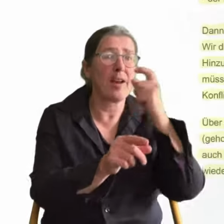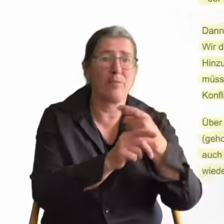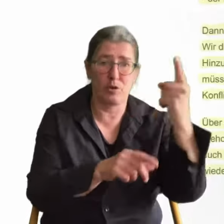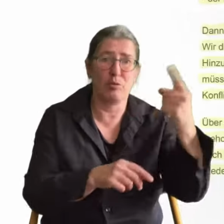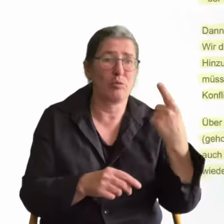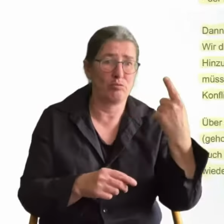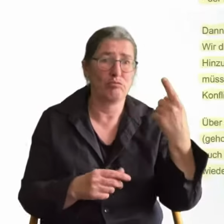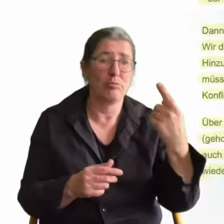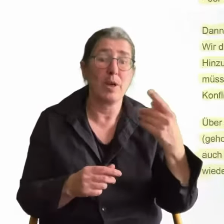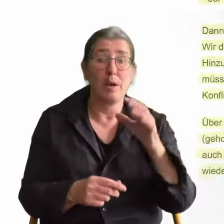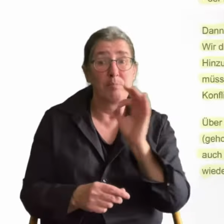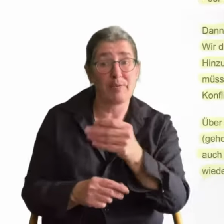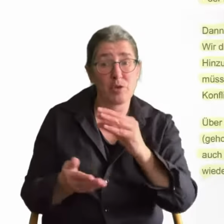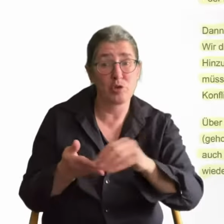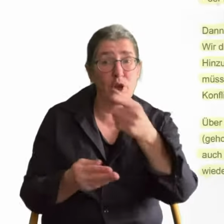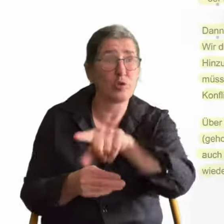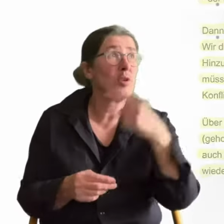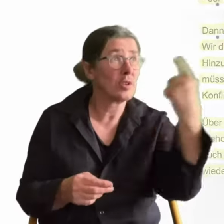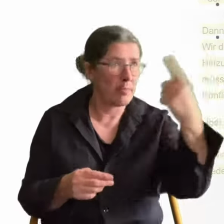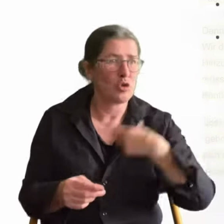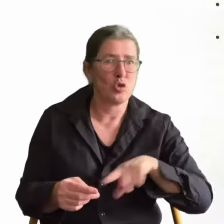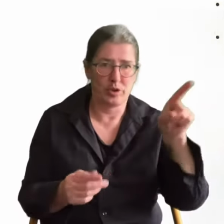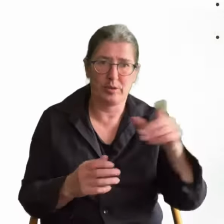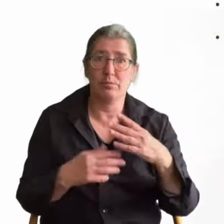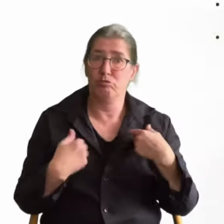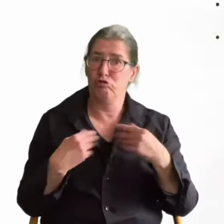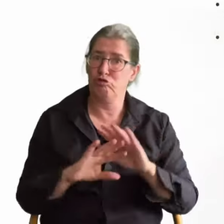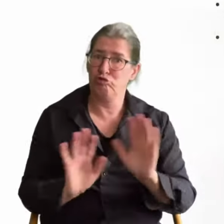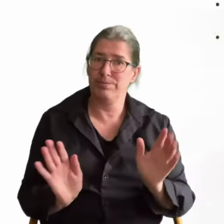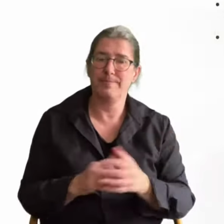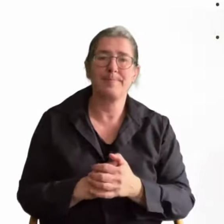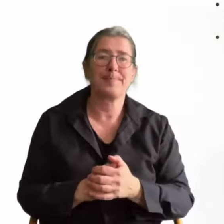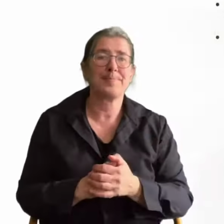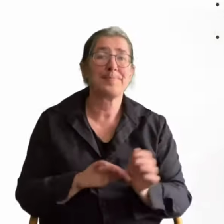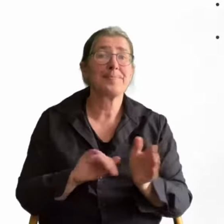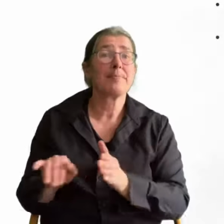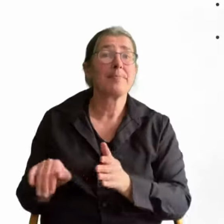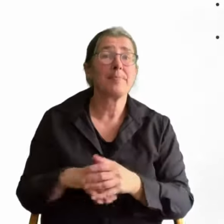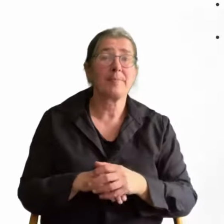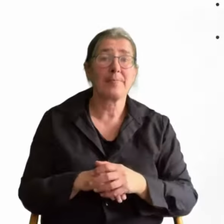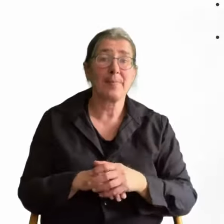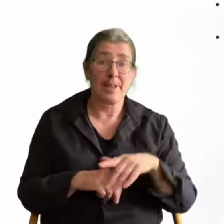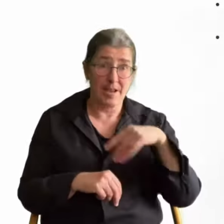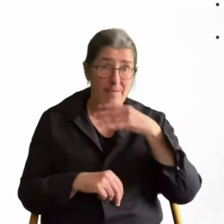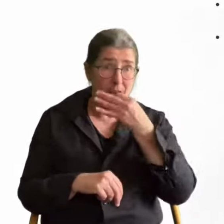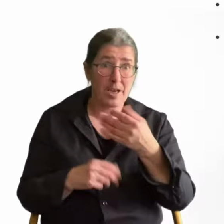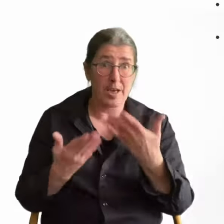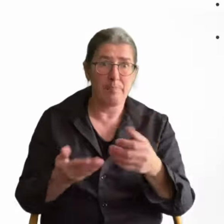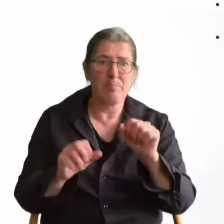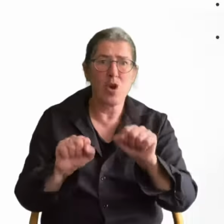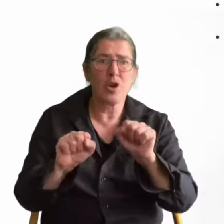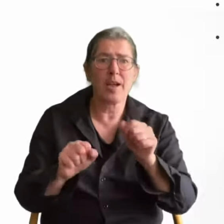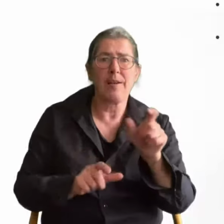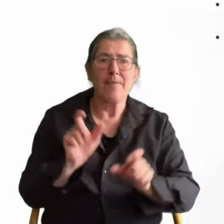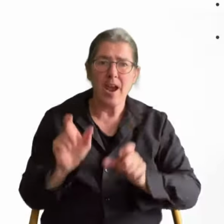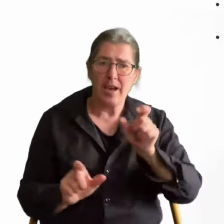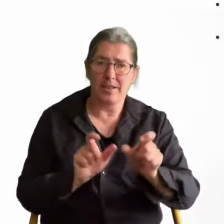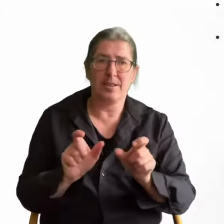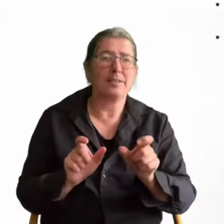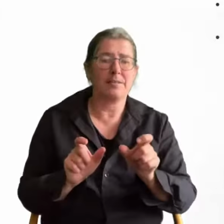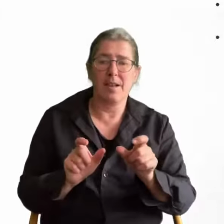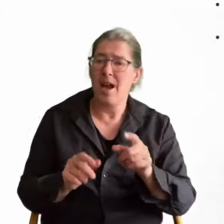möglicherweise tod des schülers jetzt stellt sich die frage gibt es möglichkeiten oder gibt es bedingungen um sich dagegen zu